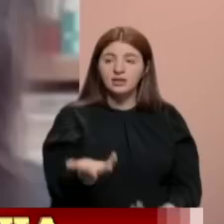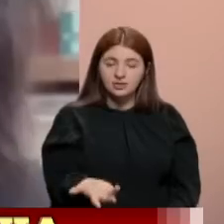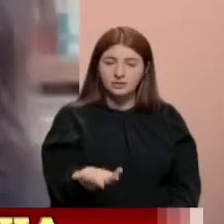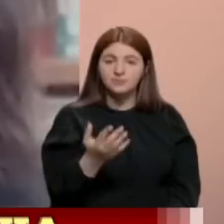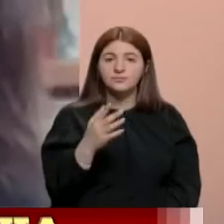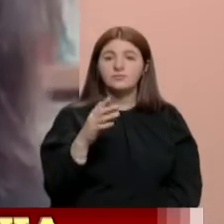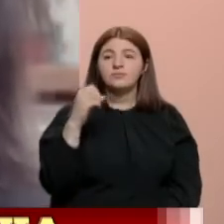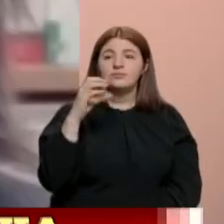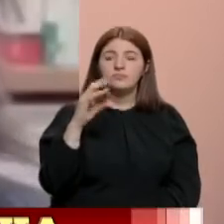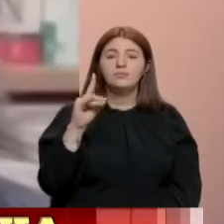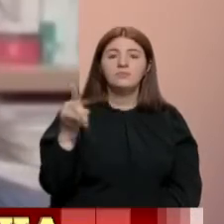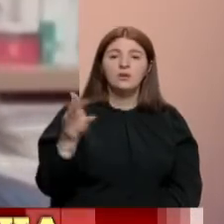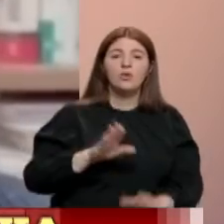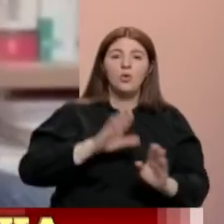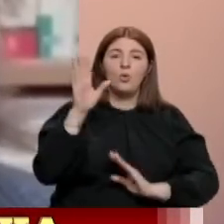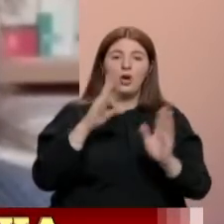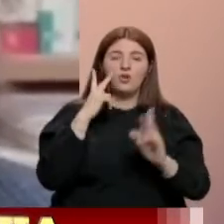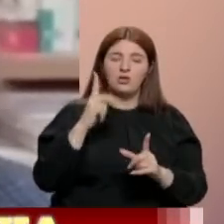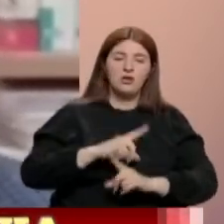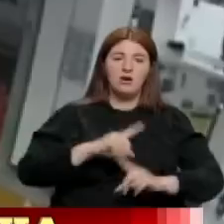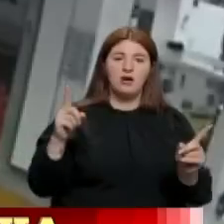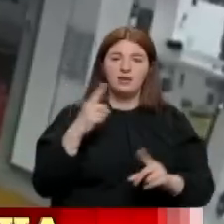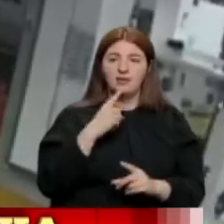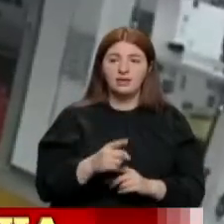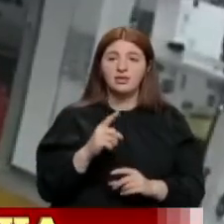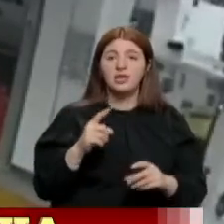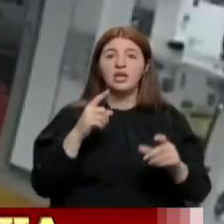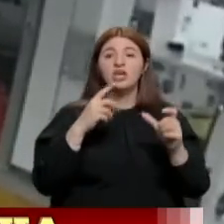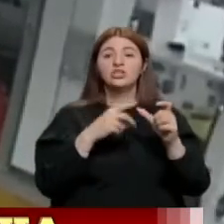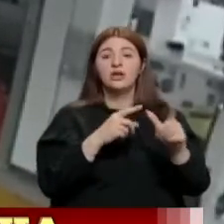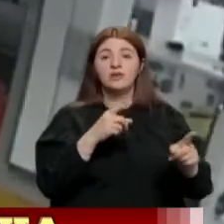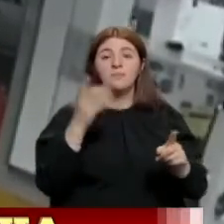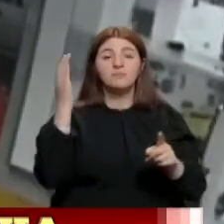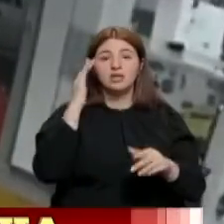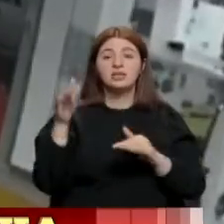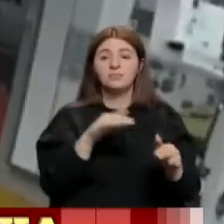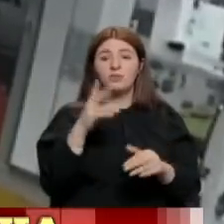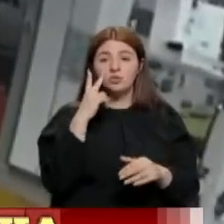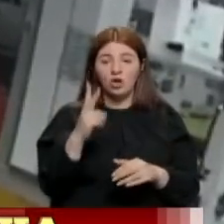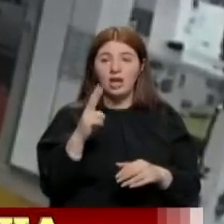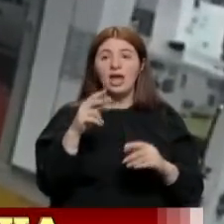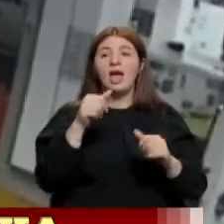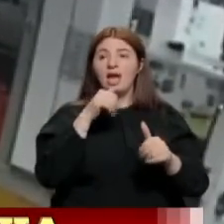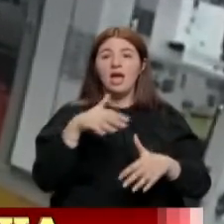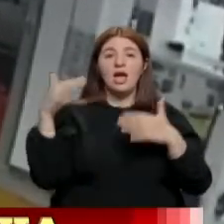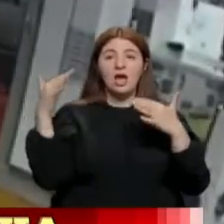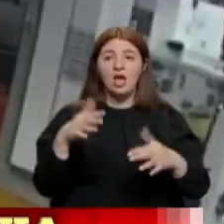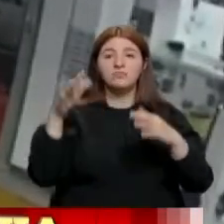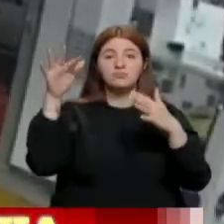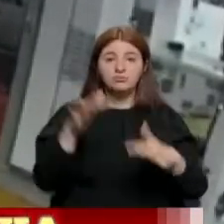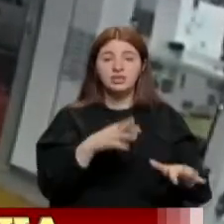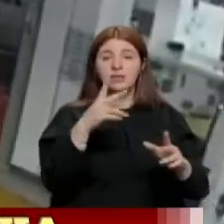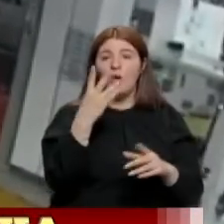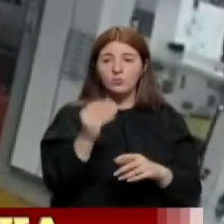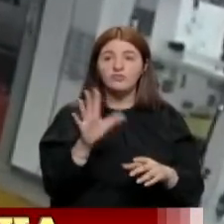ki AKP ve MHP oylarıyla reddedildi. Şevkin başta deprem olmak üzere heyelan, sel gibi afetlere maruz